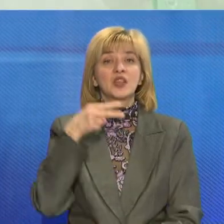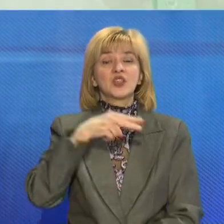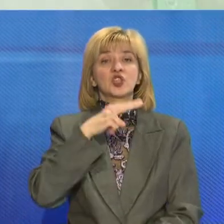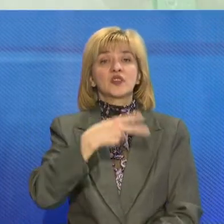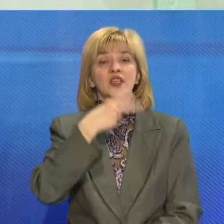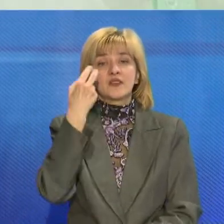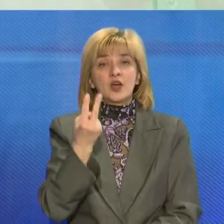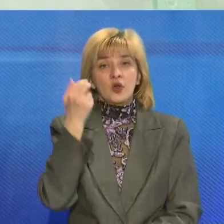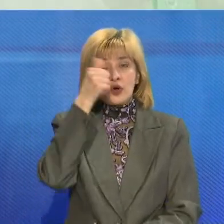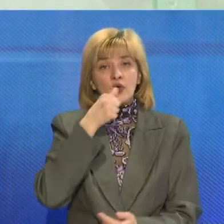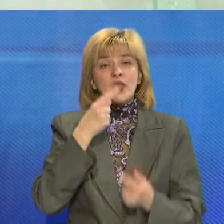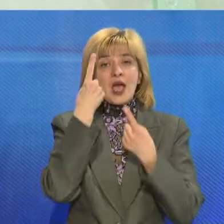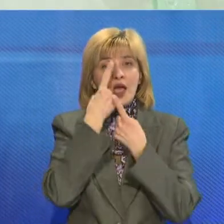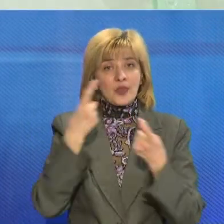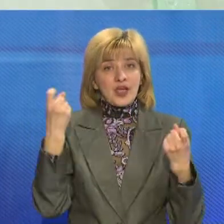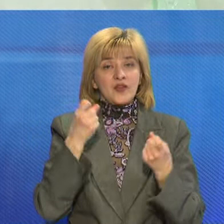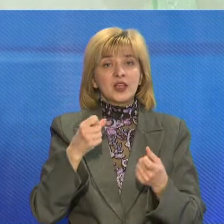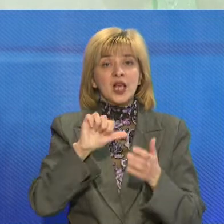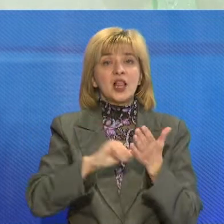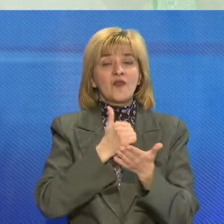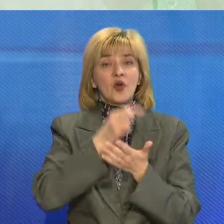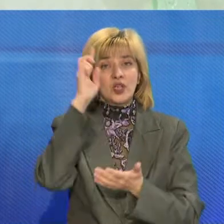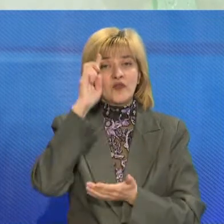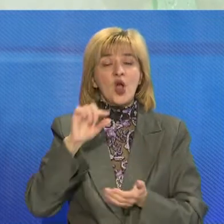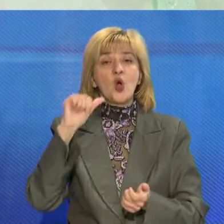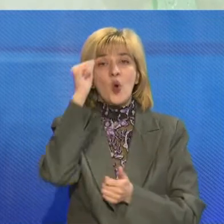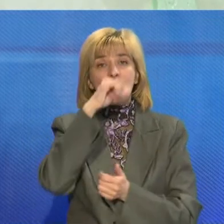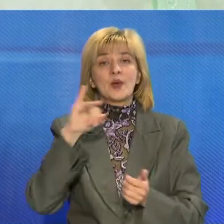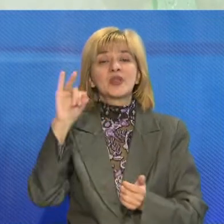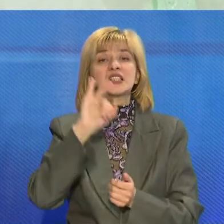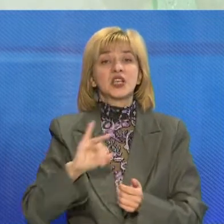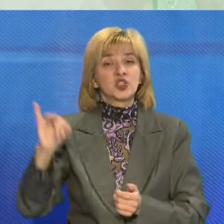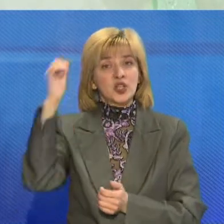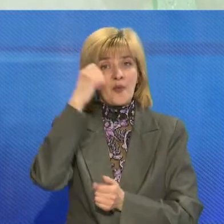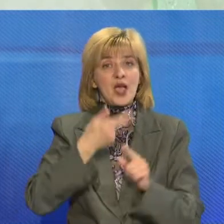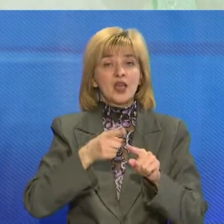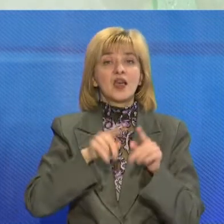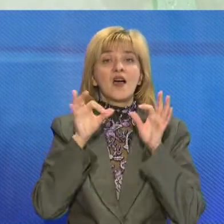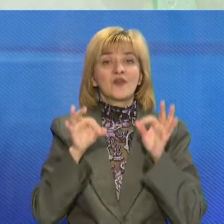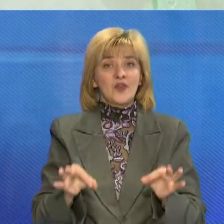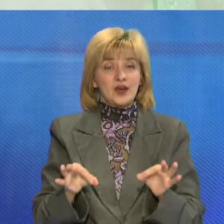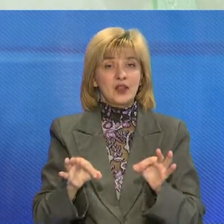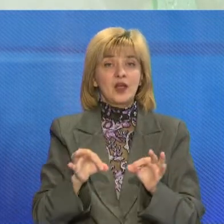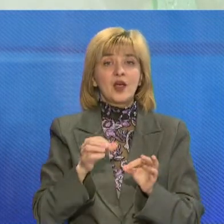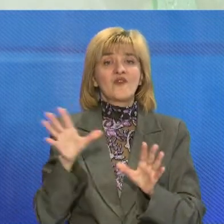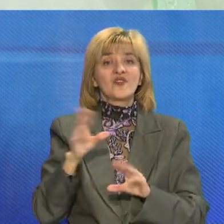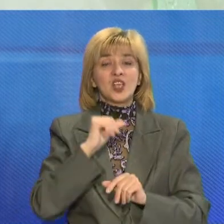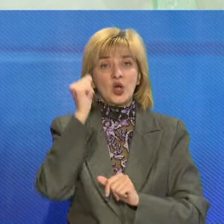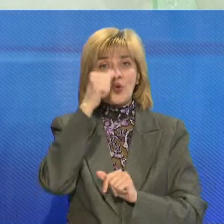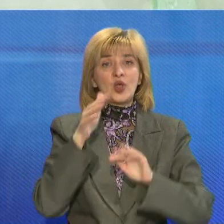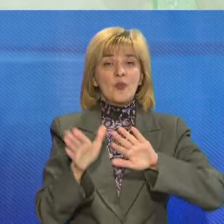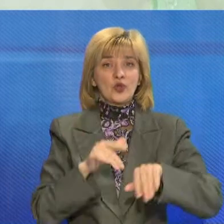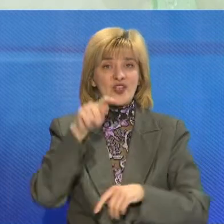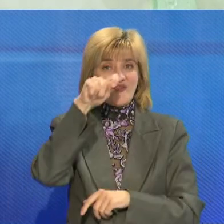2022 год объявлен главой государством годом исторической памяти. Это абсолютно верно. Все годы, прошедшие после Великой Отечественной